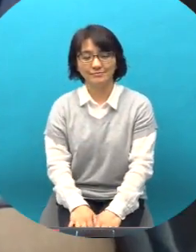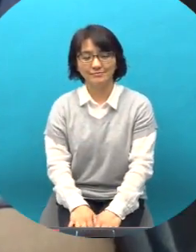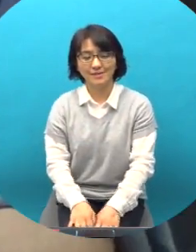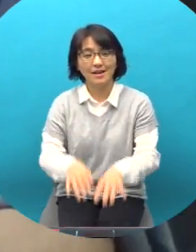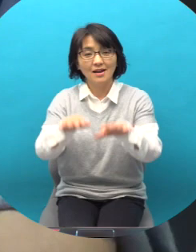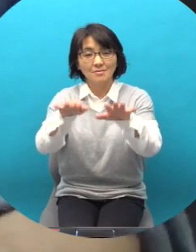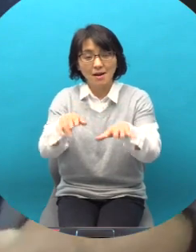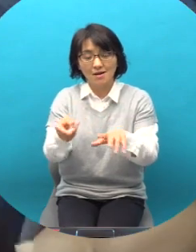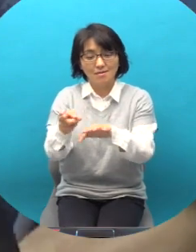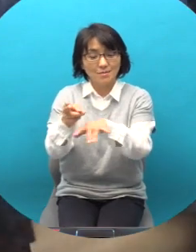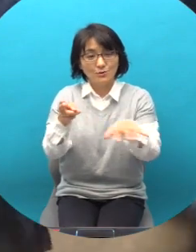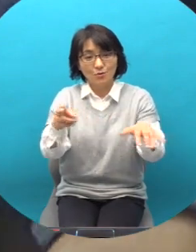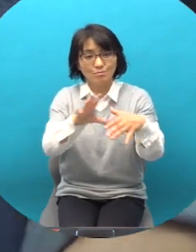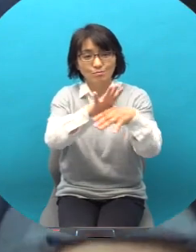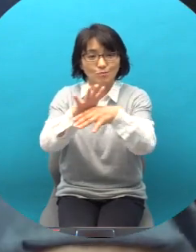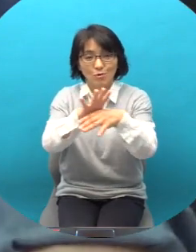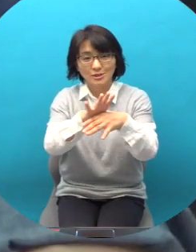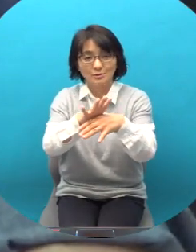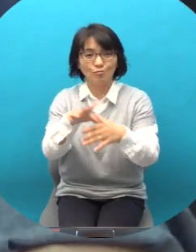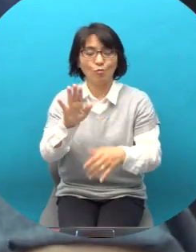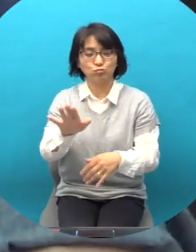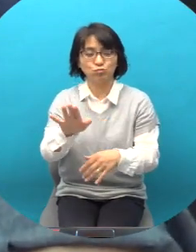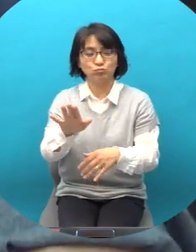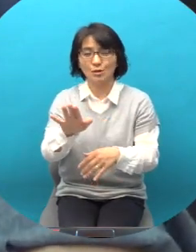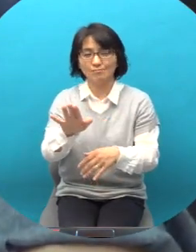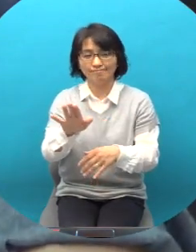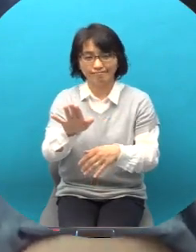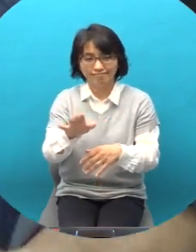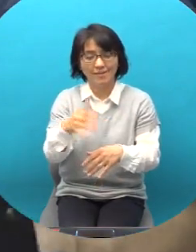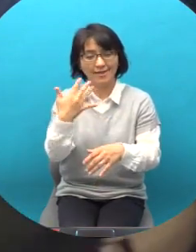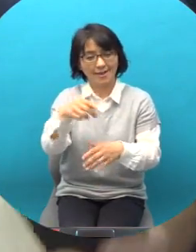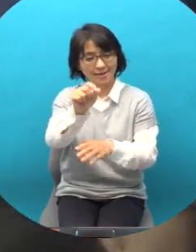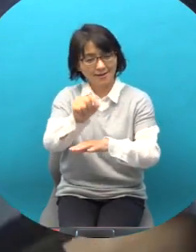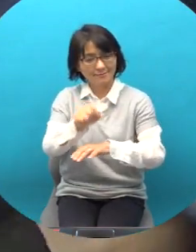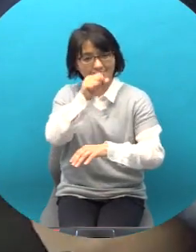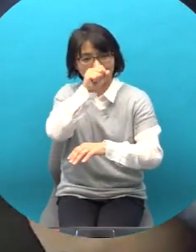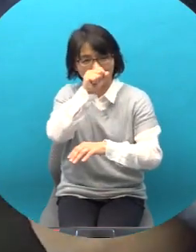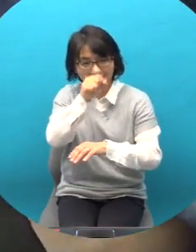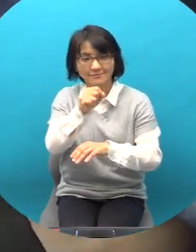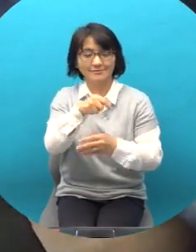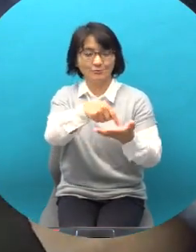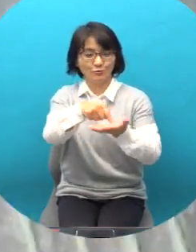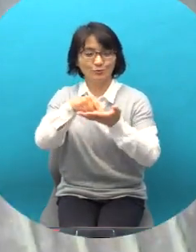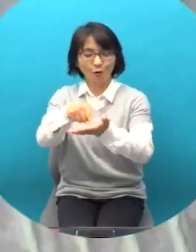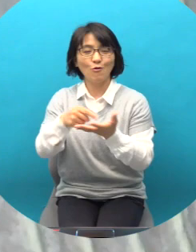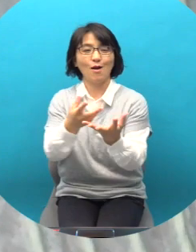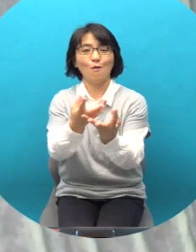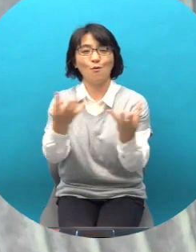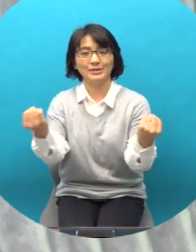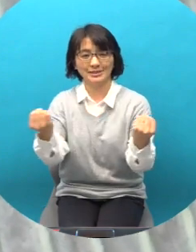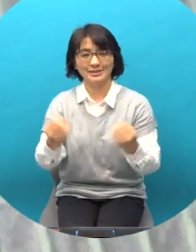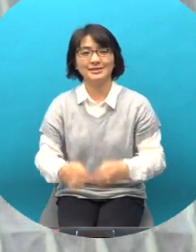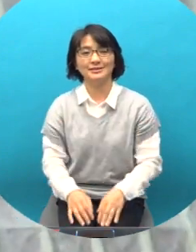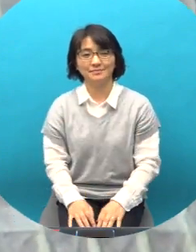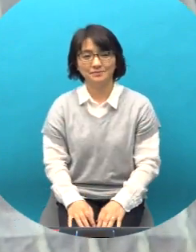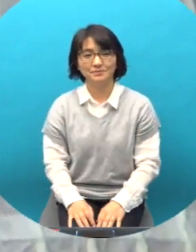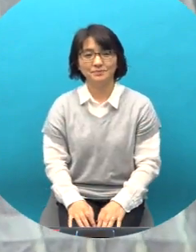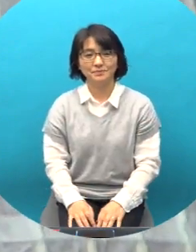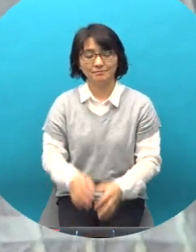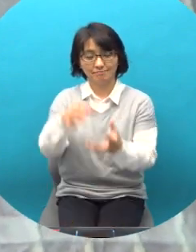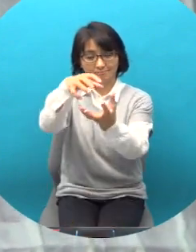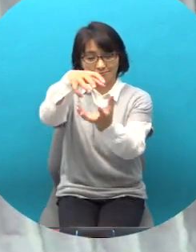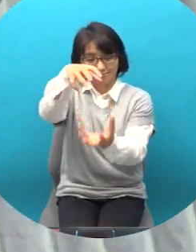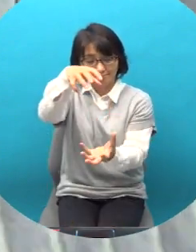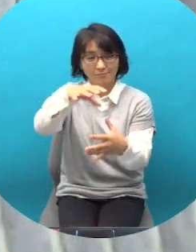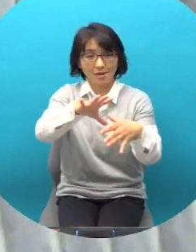今ではパソコンで印字するものもありますが、味わい深い手書きの発注も多いそうです。作業は火